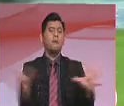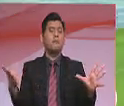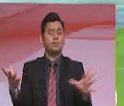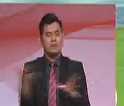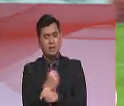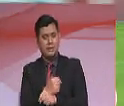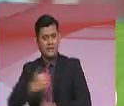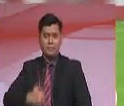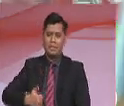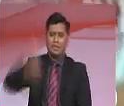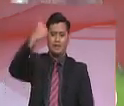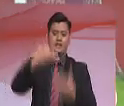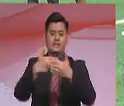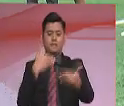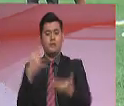sebarang kemenangan.